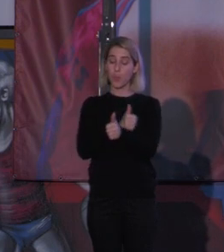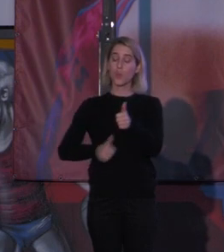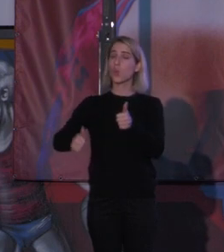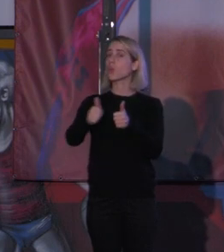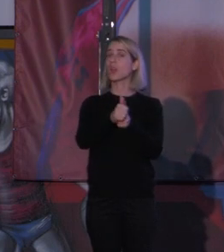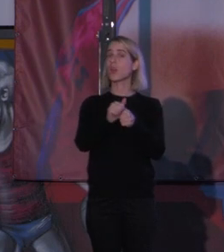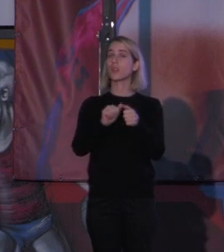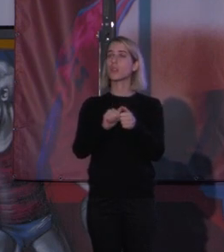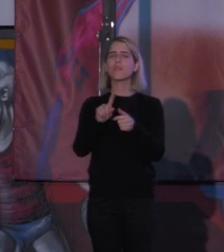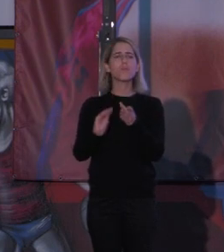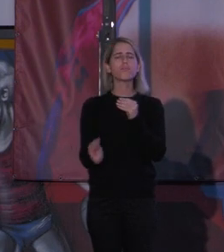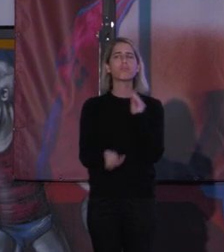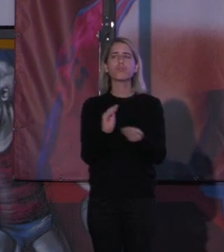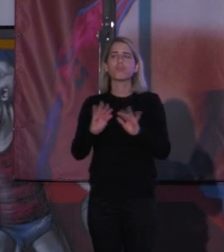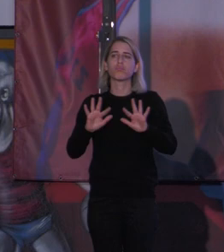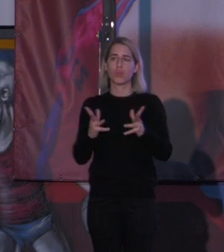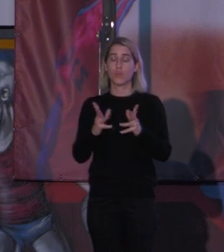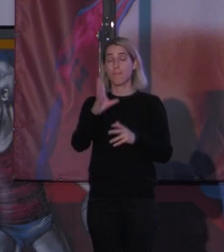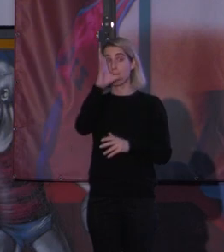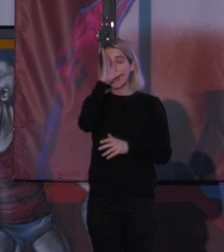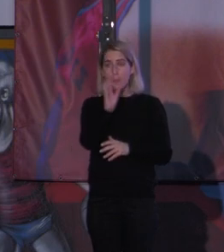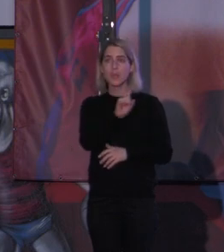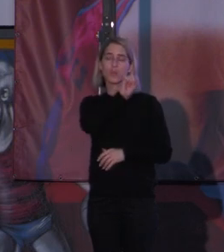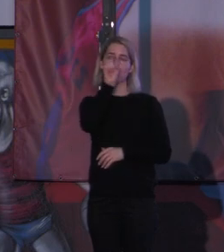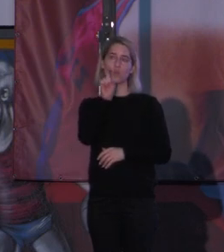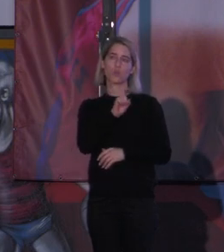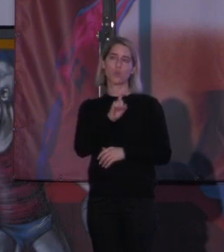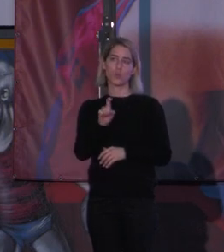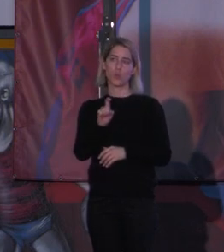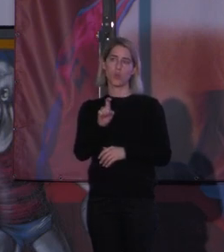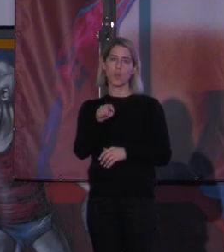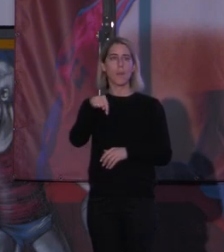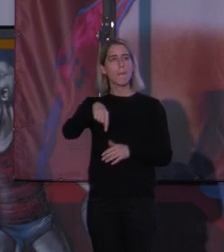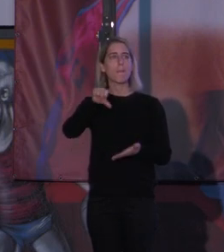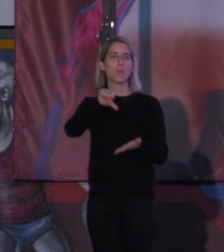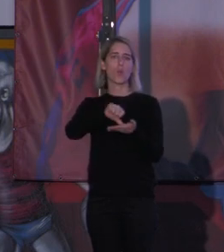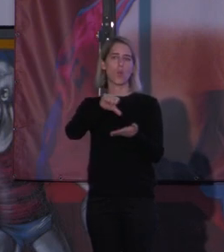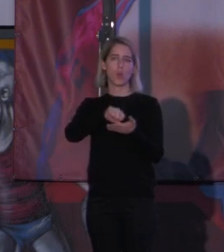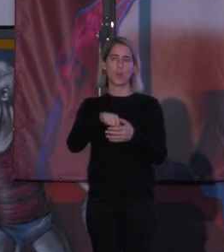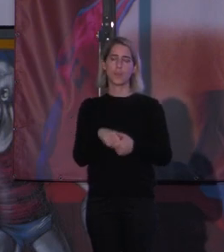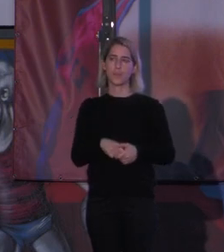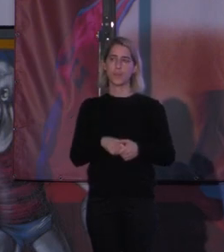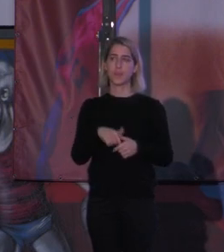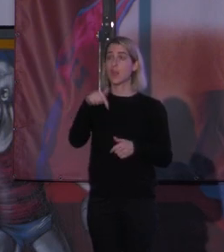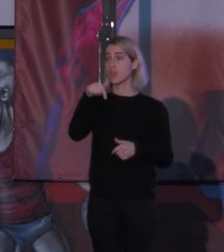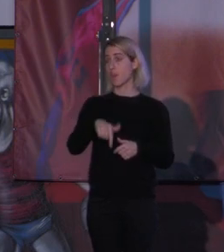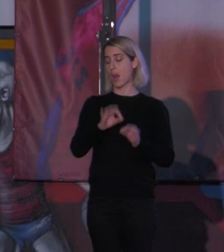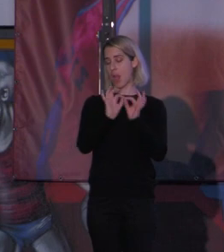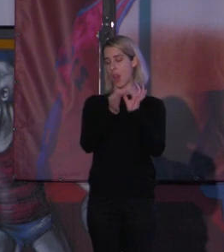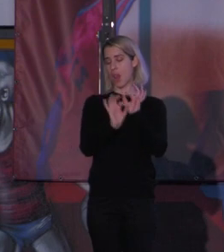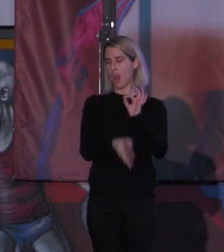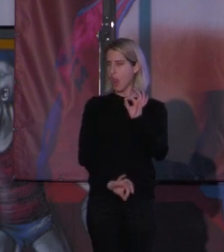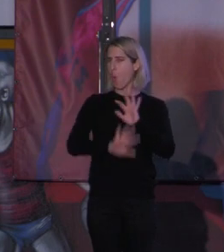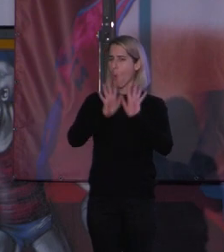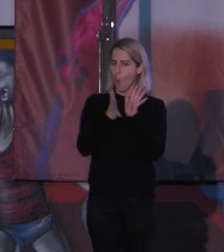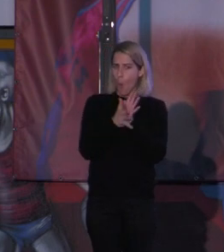αυτές προκύπτουν από την πραγματικότητα που βιώνει η πόλη μας. Σήμερα δεν θα αναλύσω τις προτάσεις